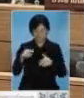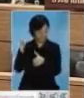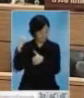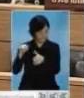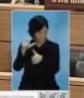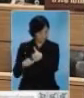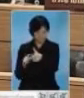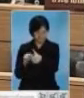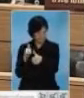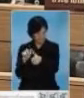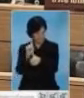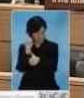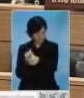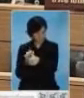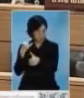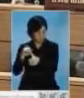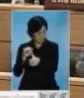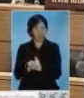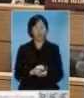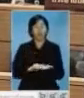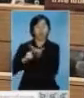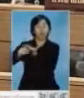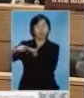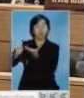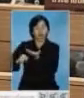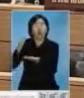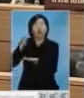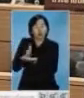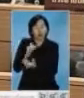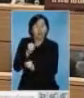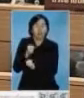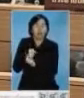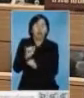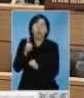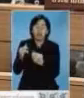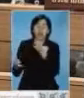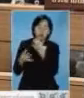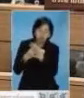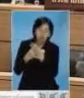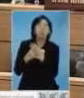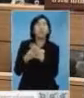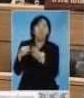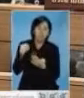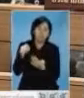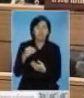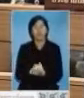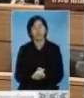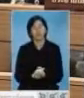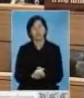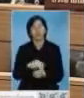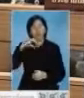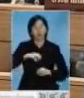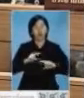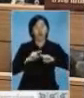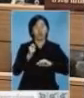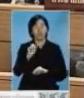ที่ใครก็ตามที่ว่ามีมูลปปช.ส่งไปศาลก็มีโอกาสที่จะจำถูกจำคุกถูกลงโทษเพราะฉะนั้นองค์กรอิสระที่มีอยู่